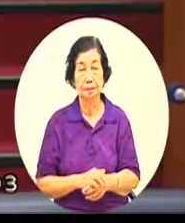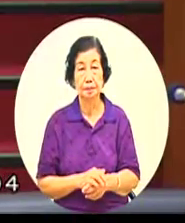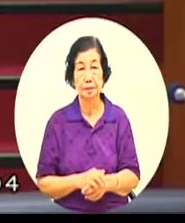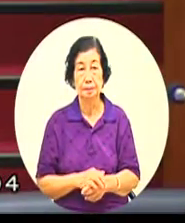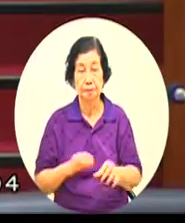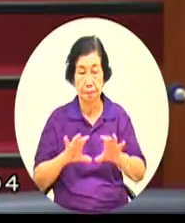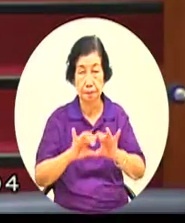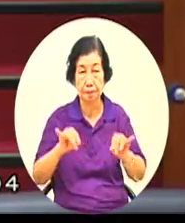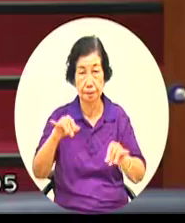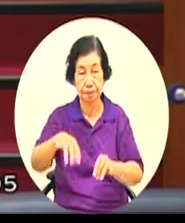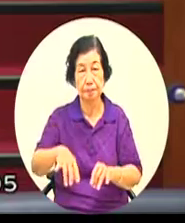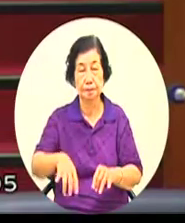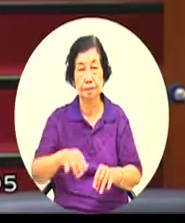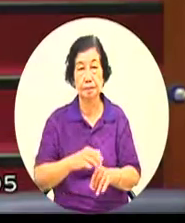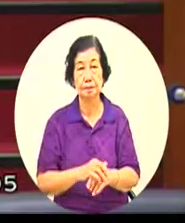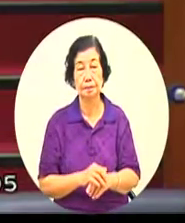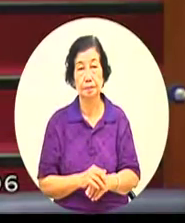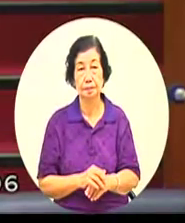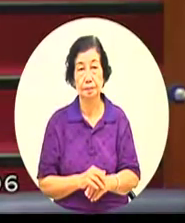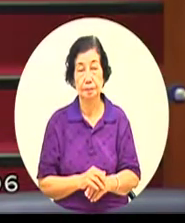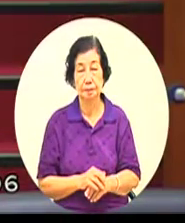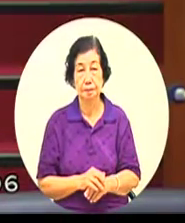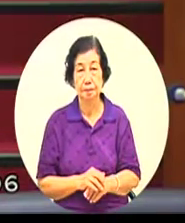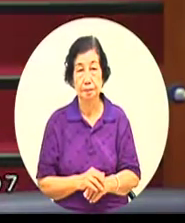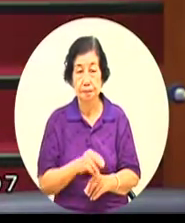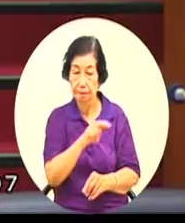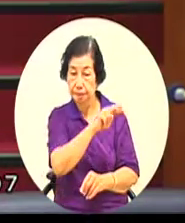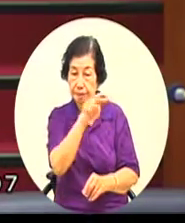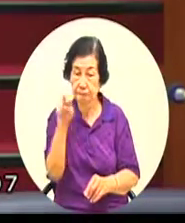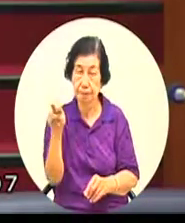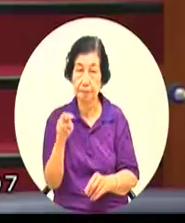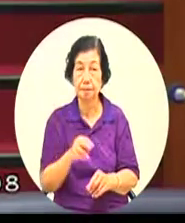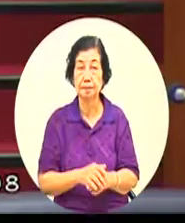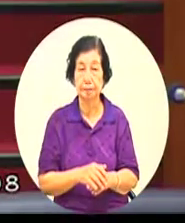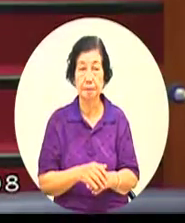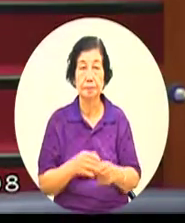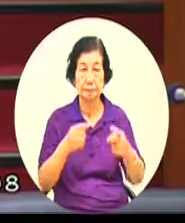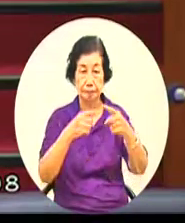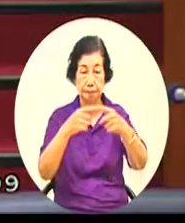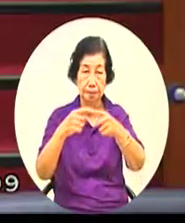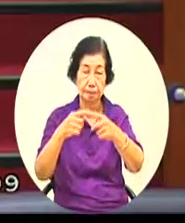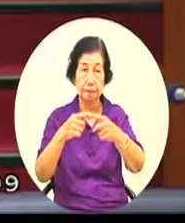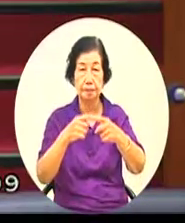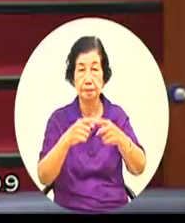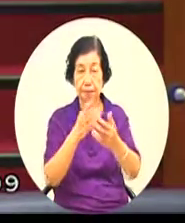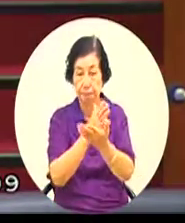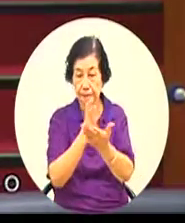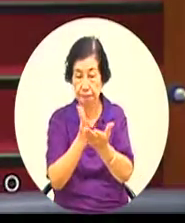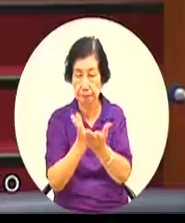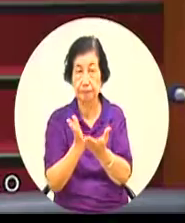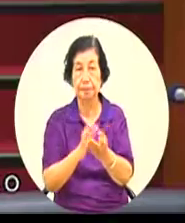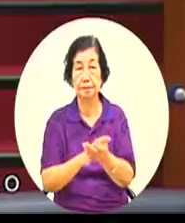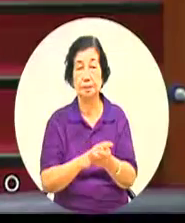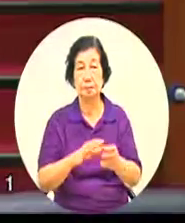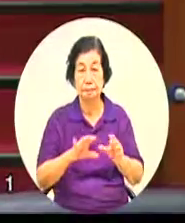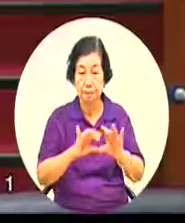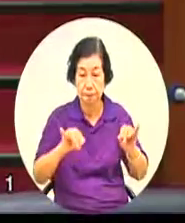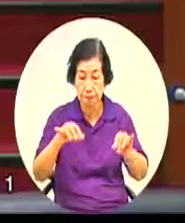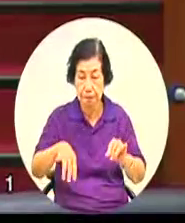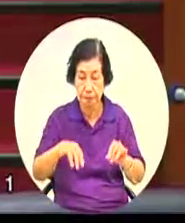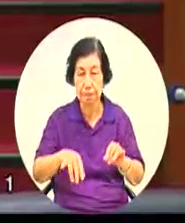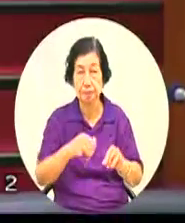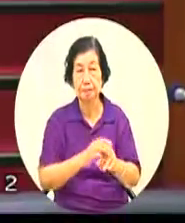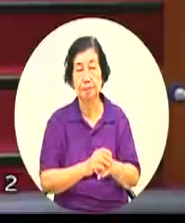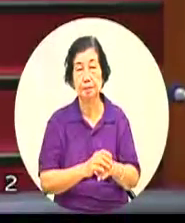方，可能看见更多的人了哈，可能看见更多地方事务的人哈，所